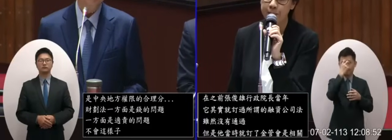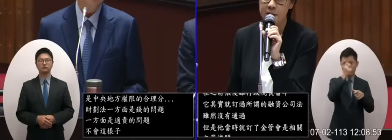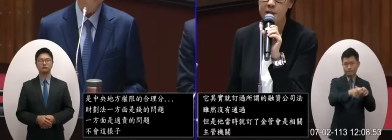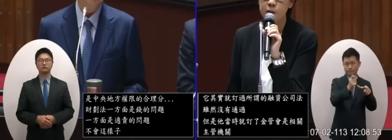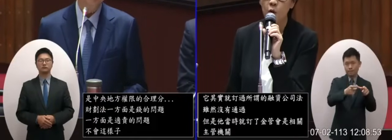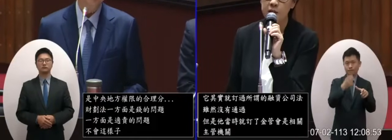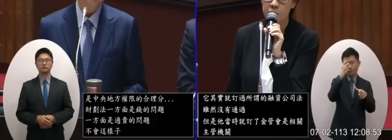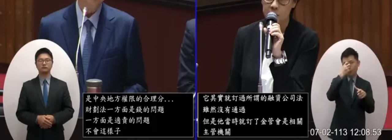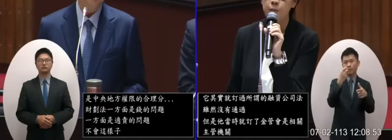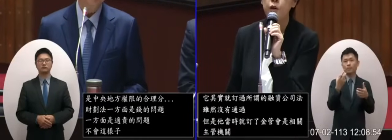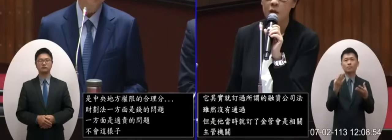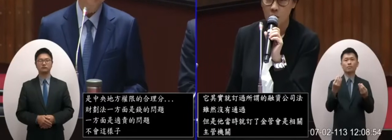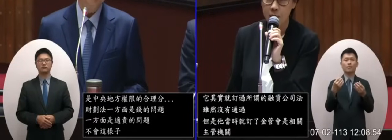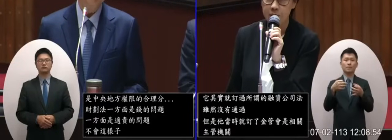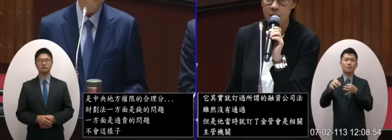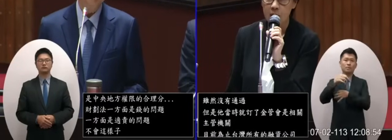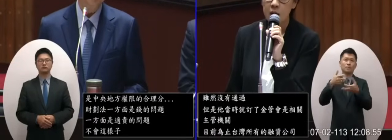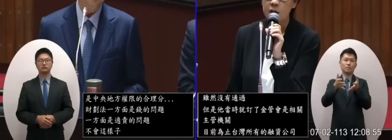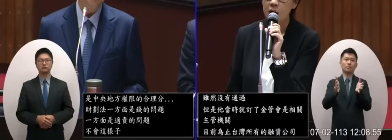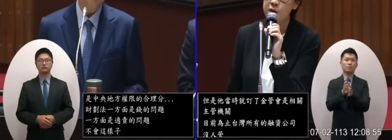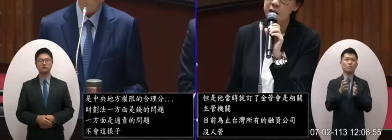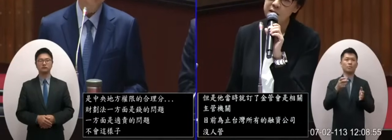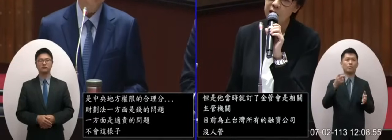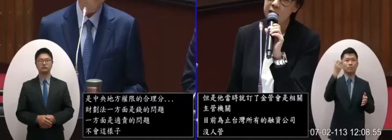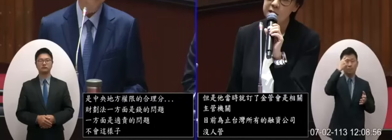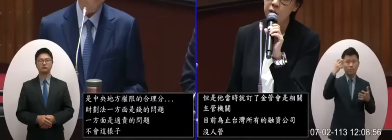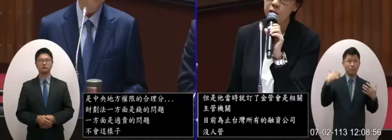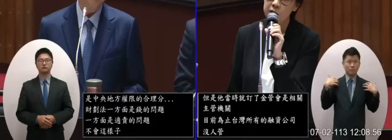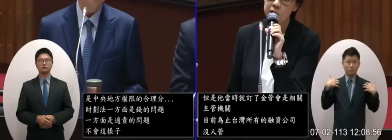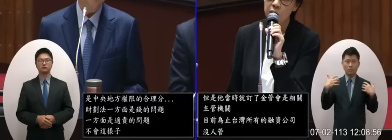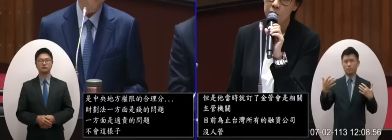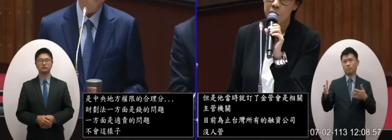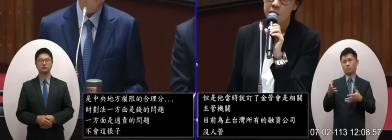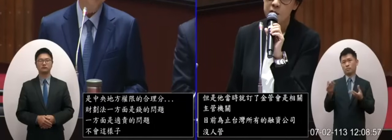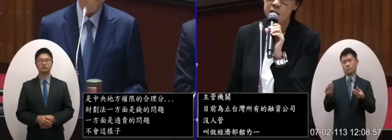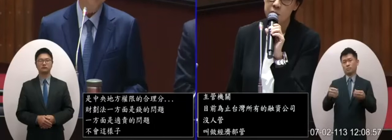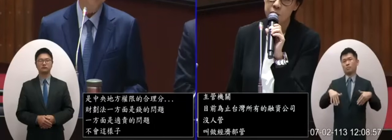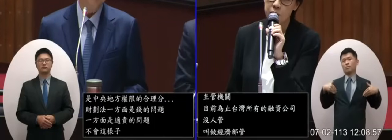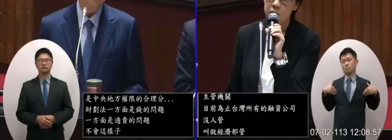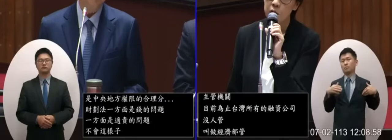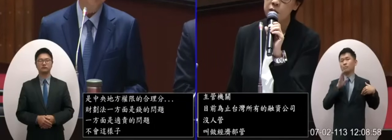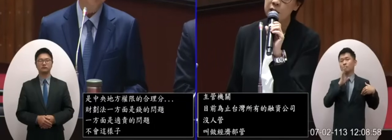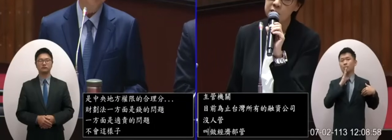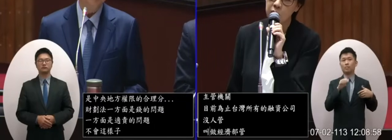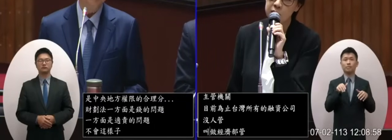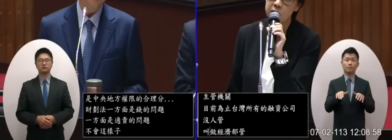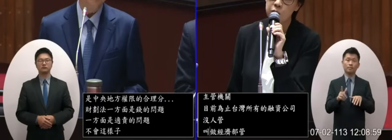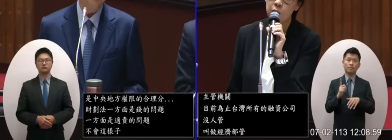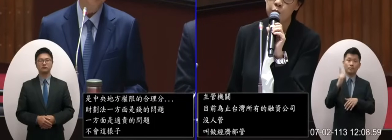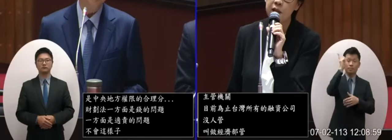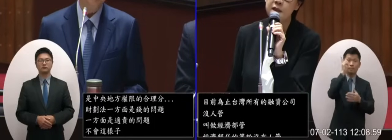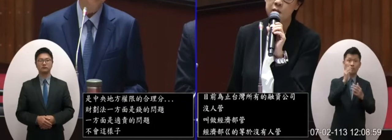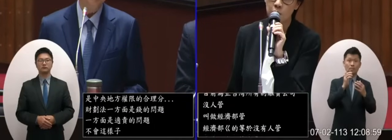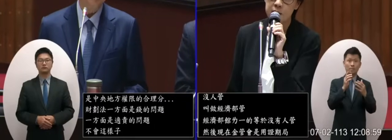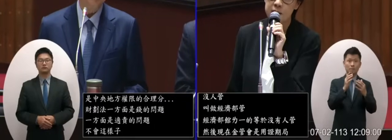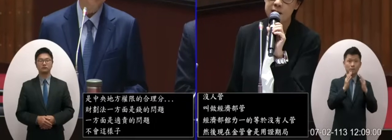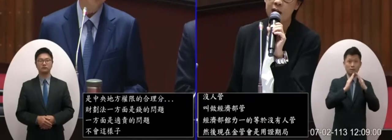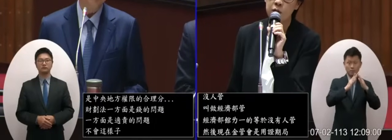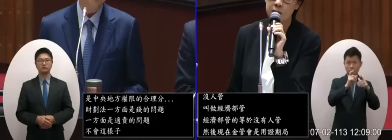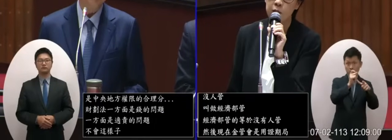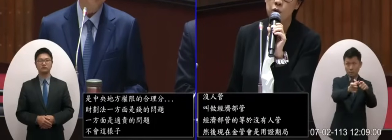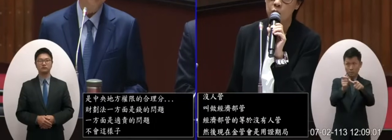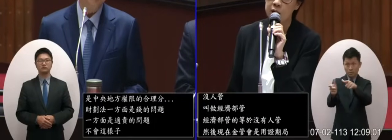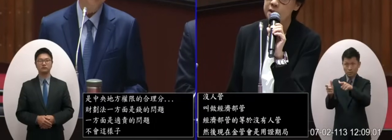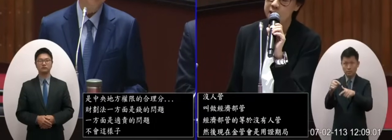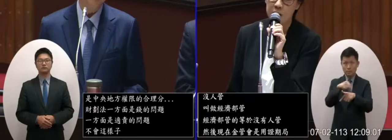部管，经济部管的等于没有人管。然后现在金管会是用政企局，然后说上市公司，所以我们对那